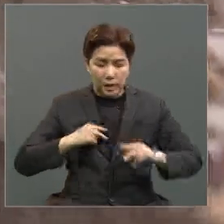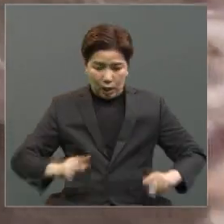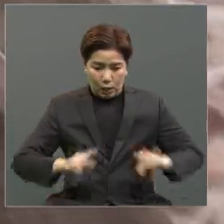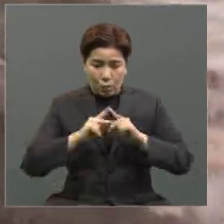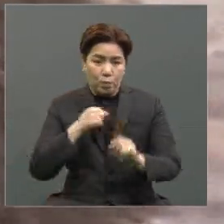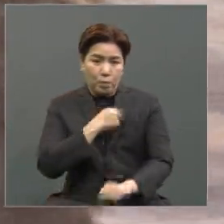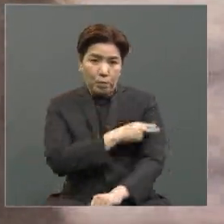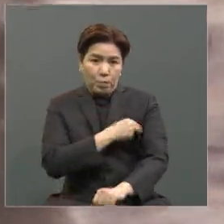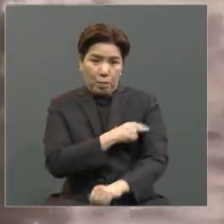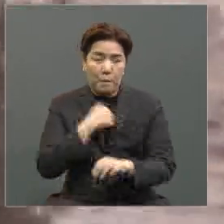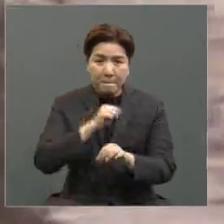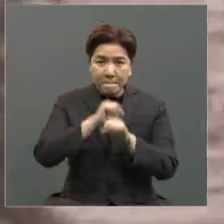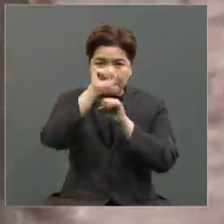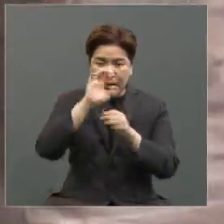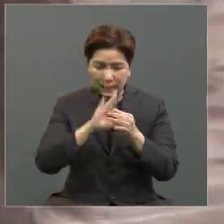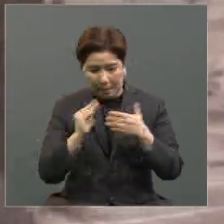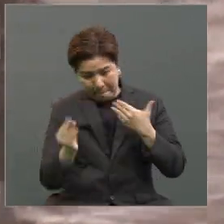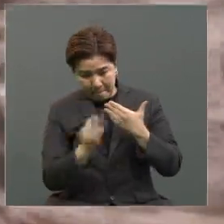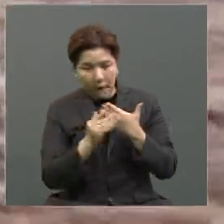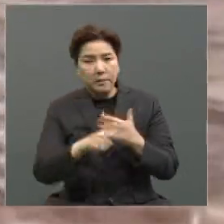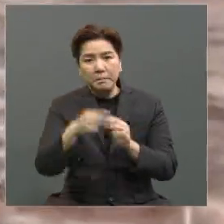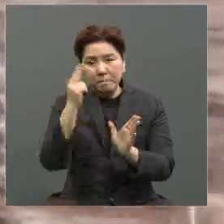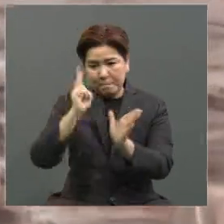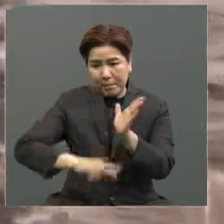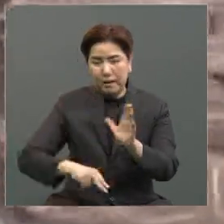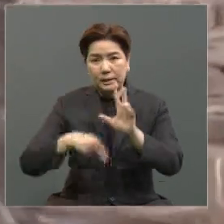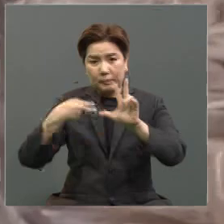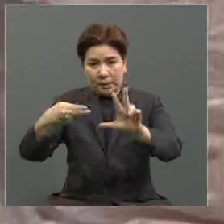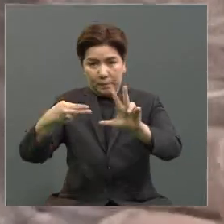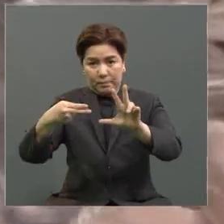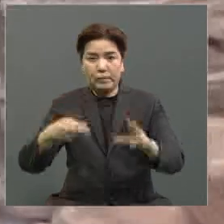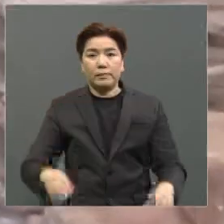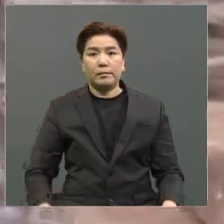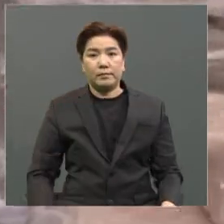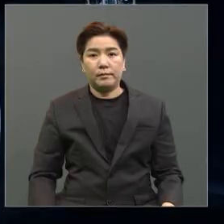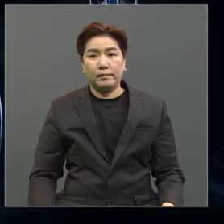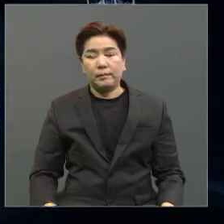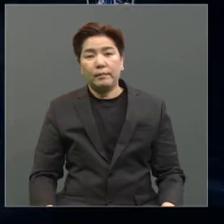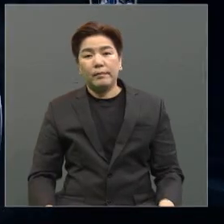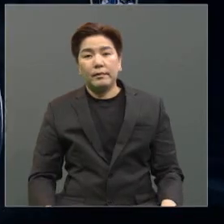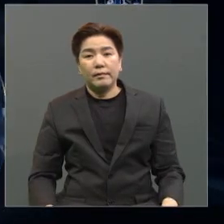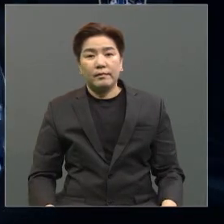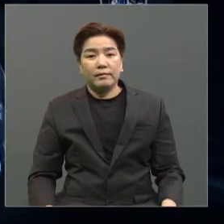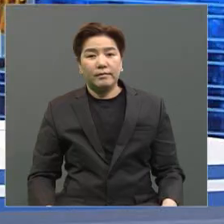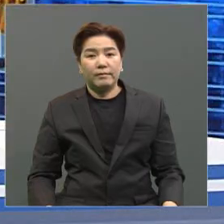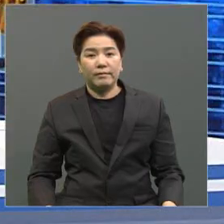สาธารณสุขที่เกี่ยวข้องกับฉลาดก็จะมีโทษปรับไม่เกิน 30,000บาทเข้าไปด้วยครับ